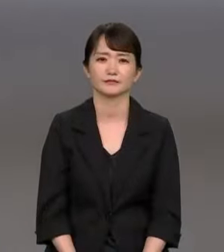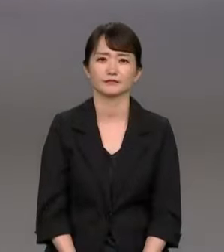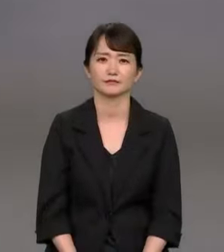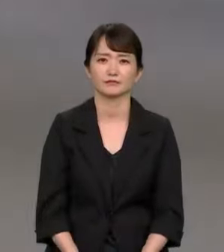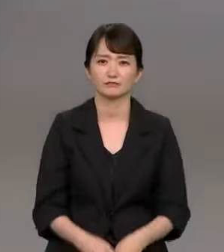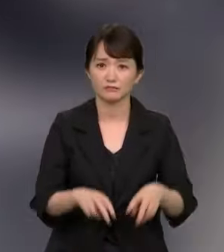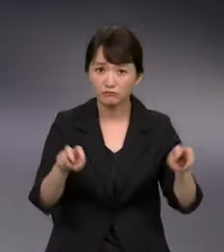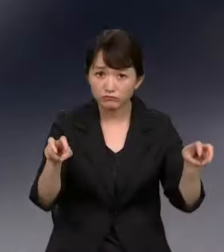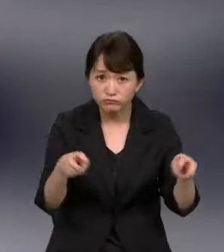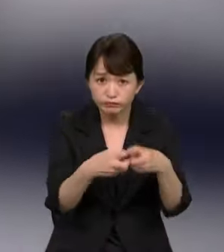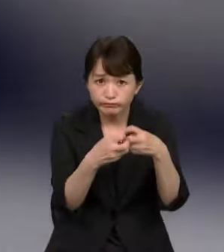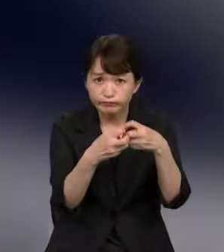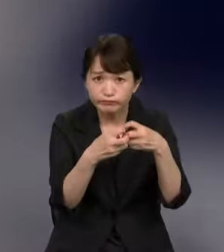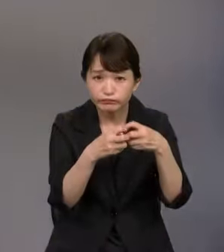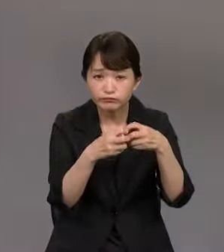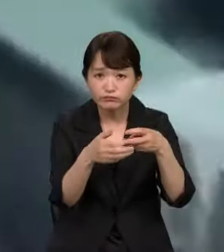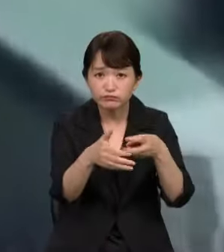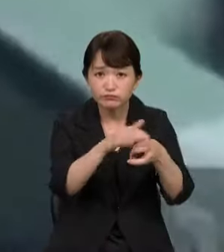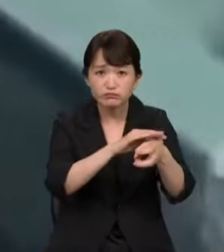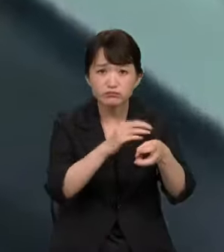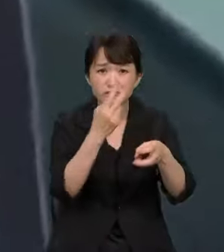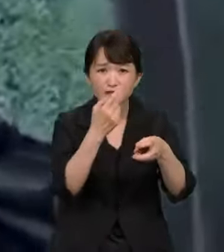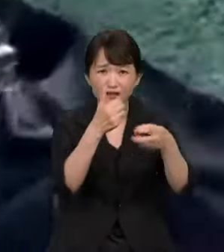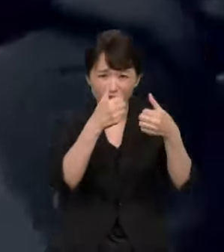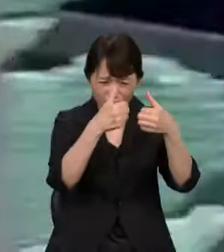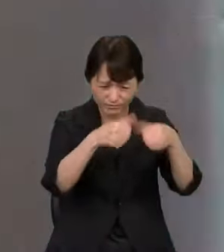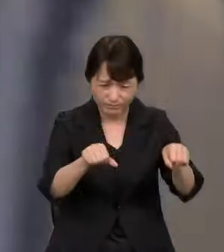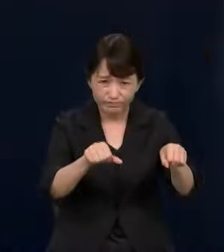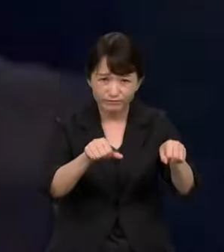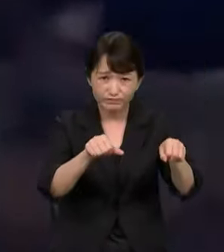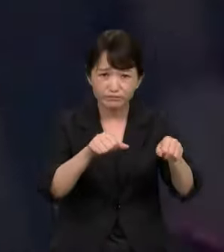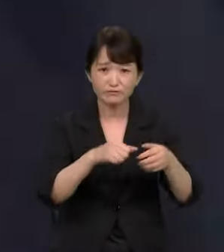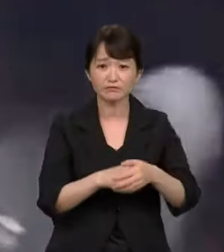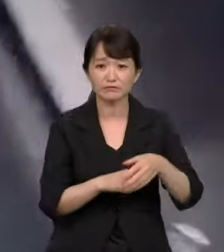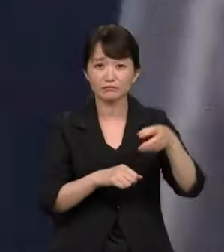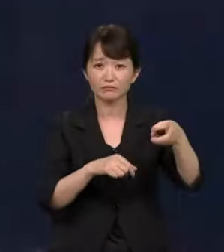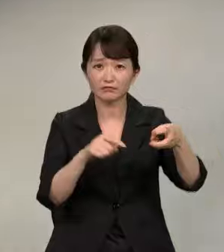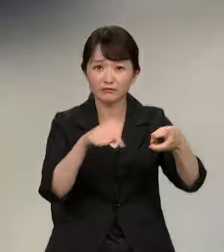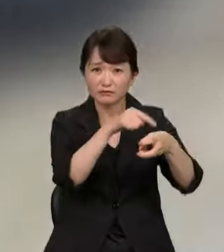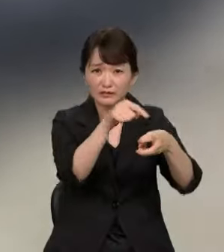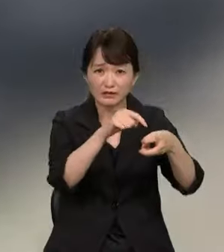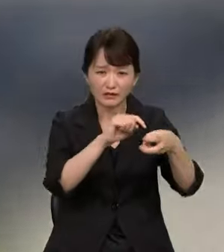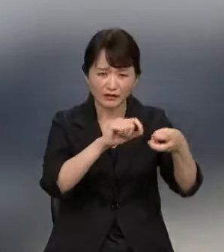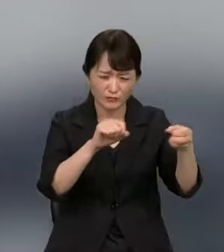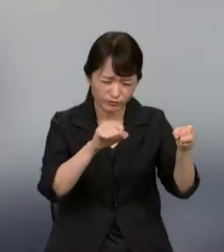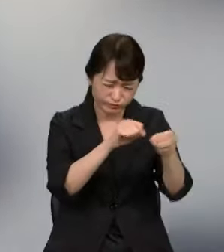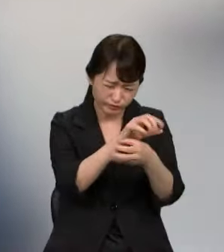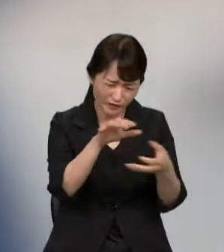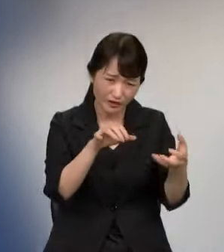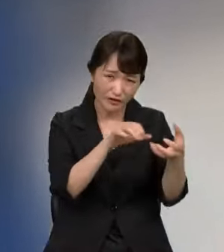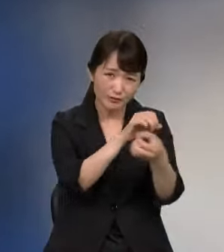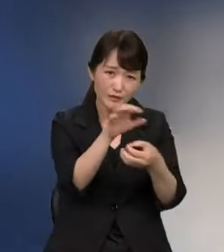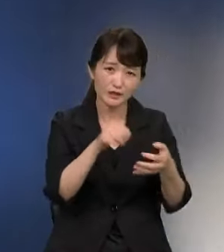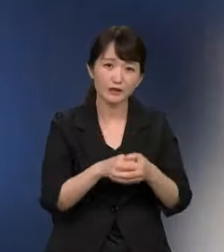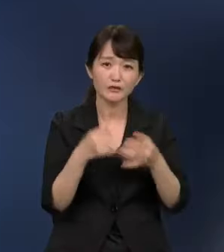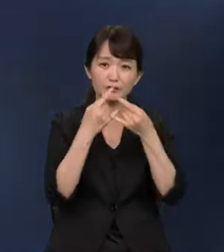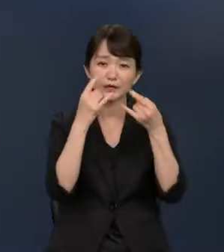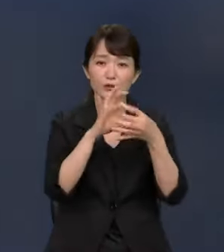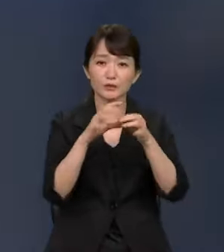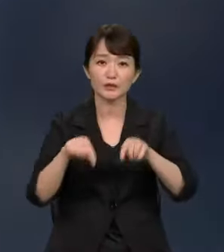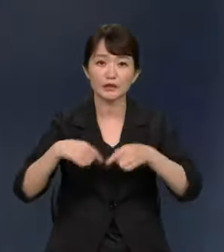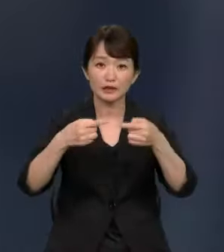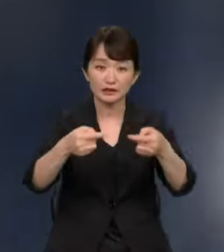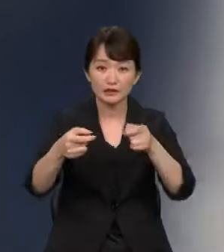교통 사고라도 난 걸까요 승합차 유리가 완전히 박살나 있고 차 안도 엉망입니다 파리올림픽 참가를